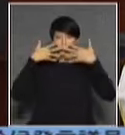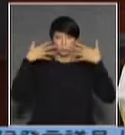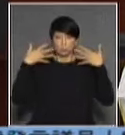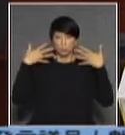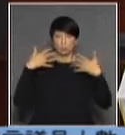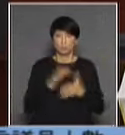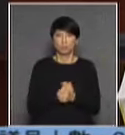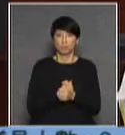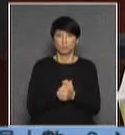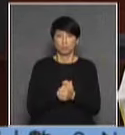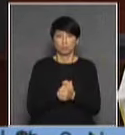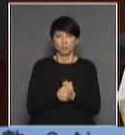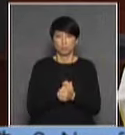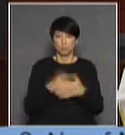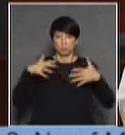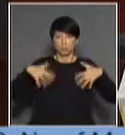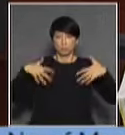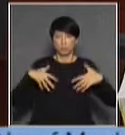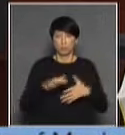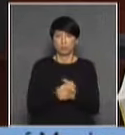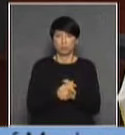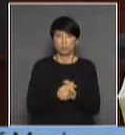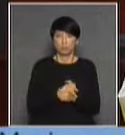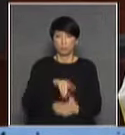咧貓狗嘅總數咧就